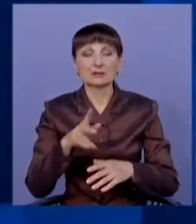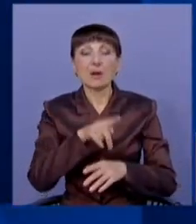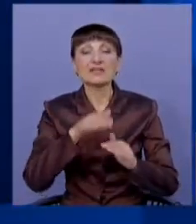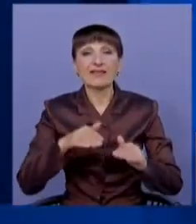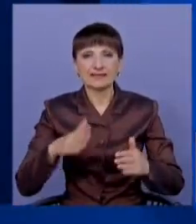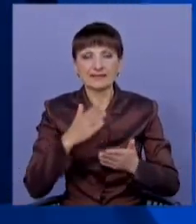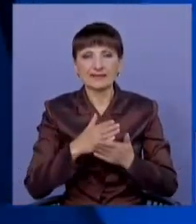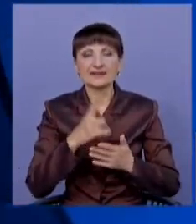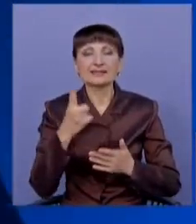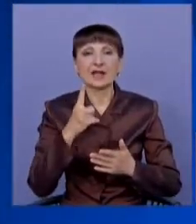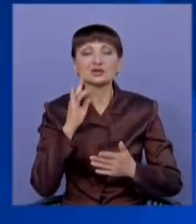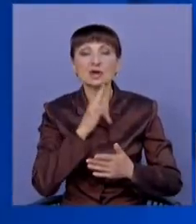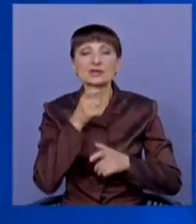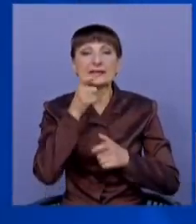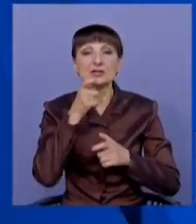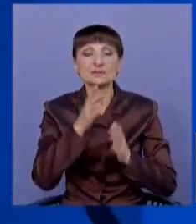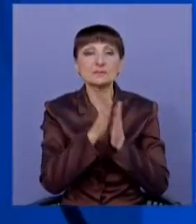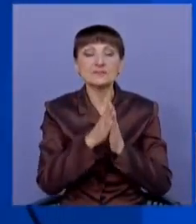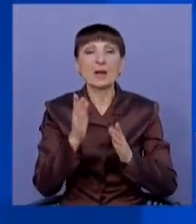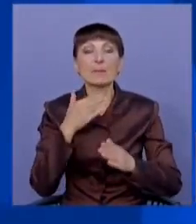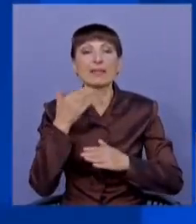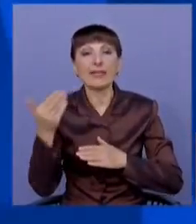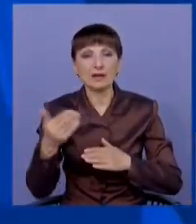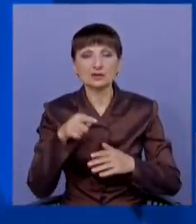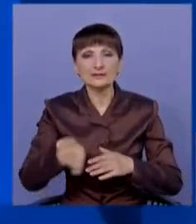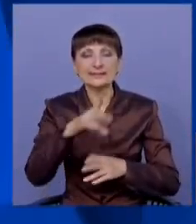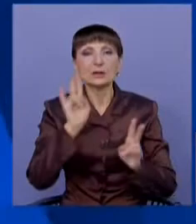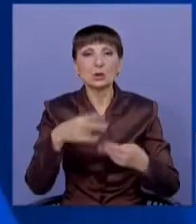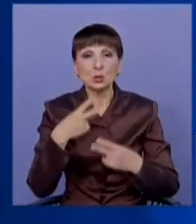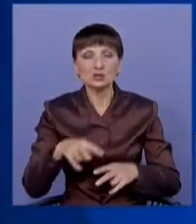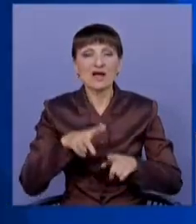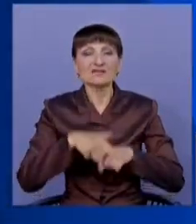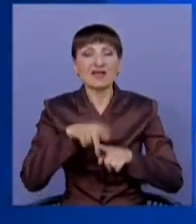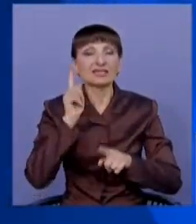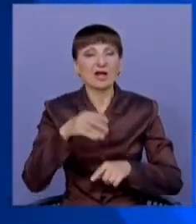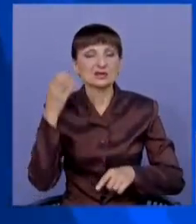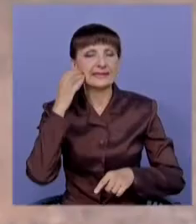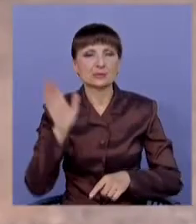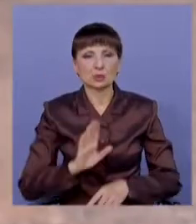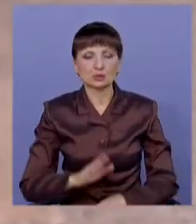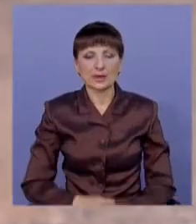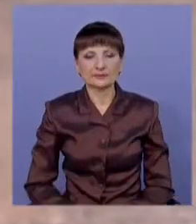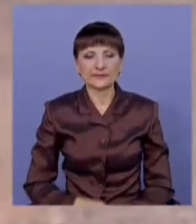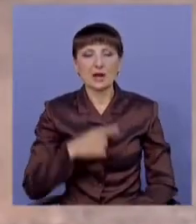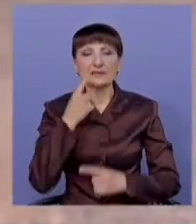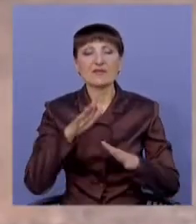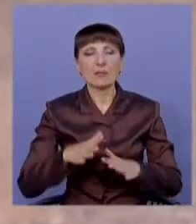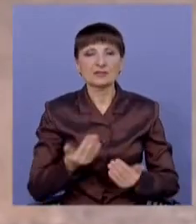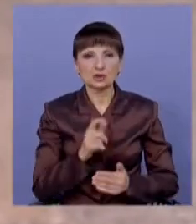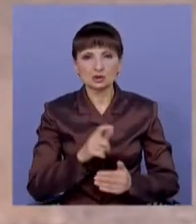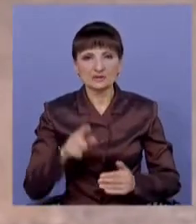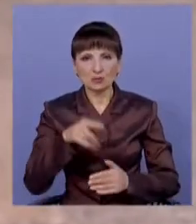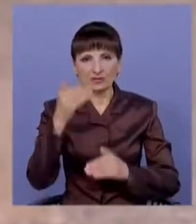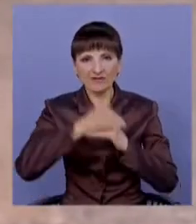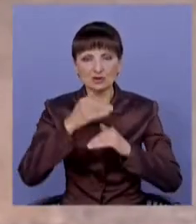На призывы односельчан устраивать скачки подальше от жилого сектора всадники даже не среагировали. По словам местных жителей, в тот